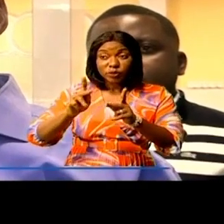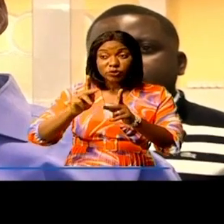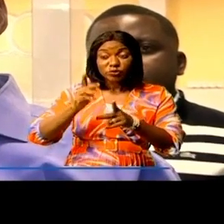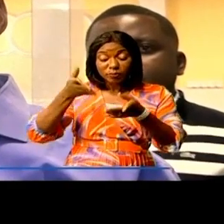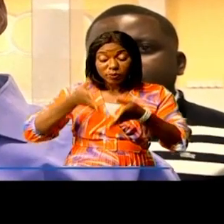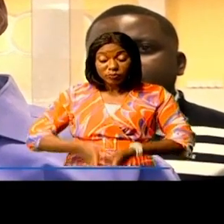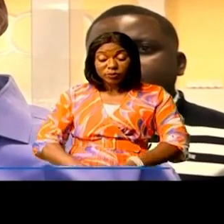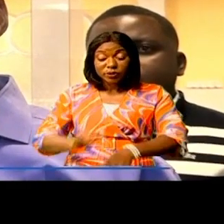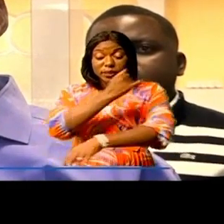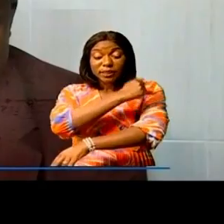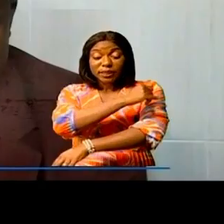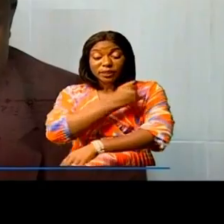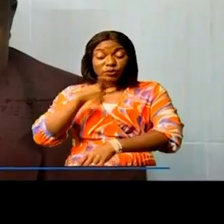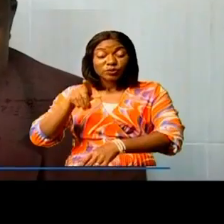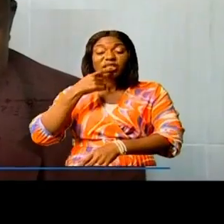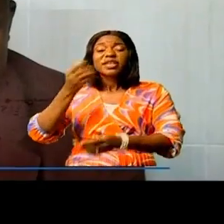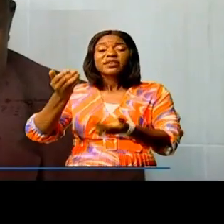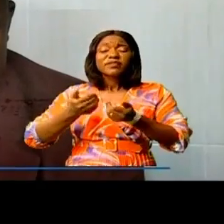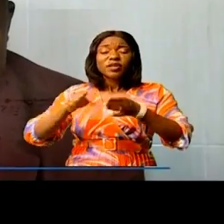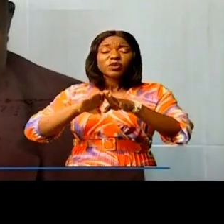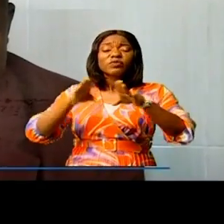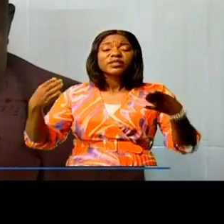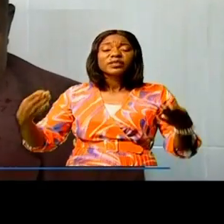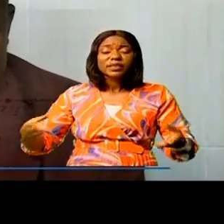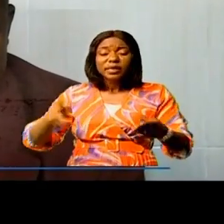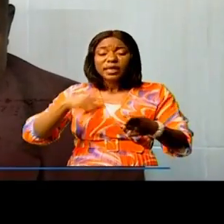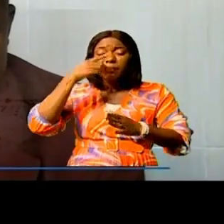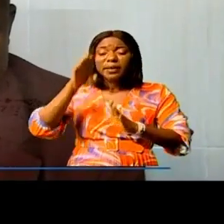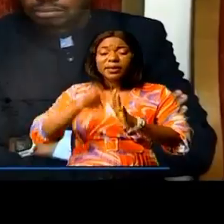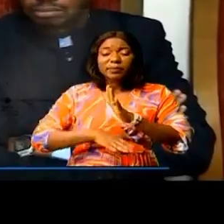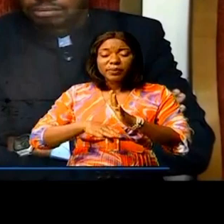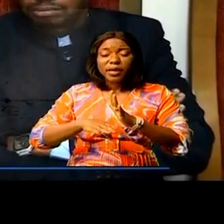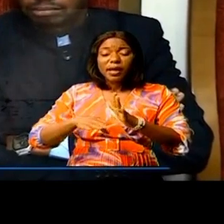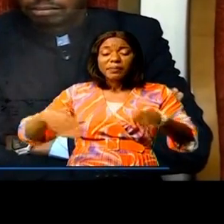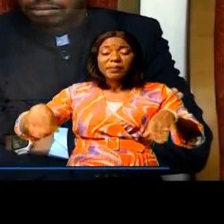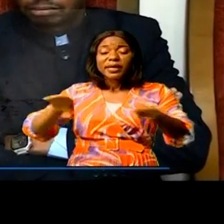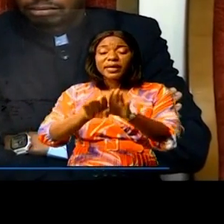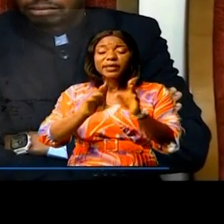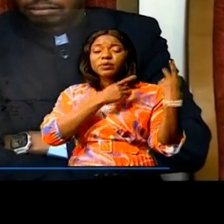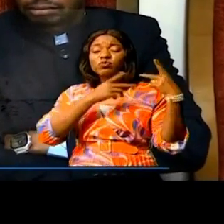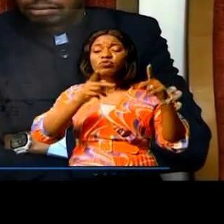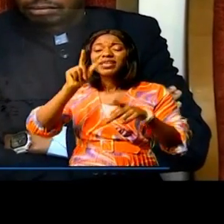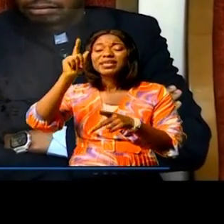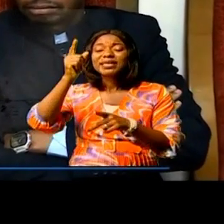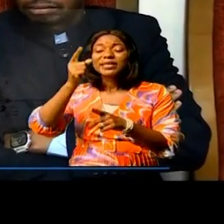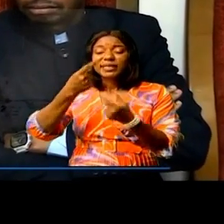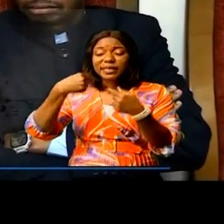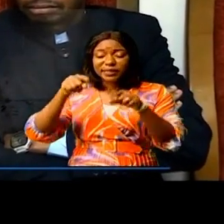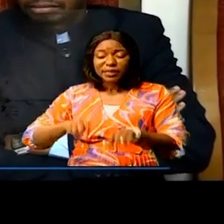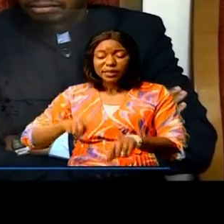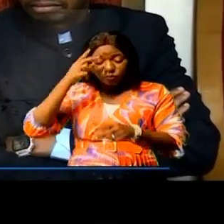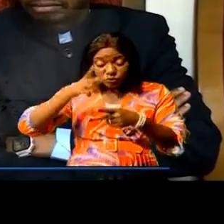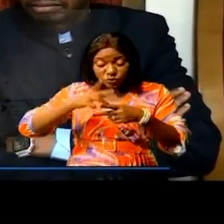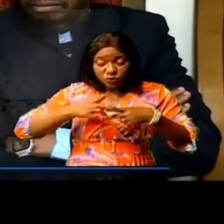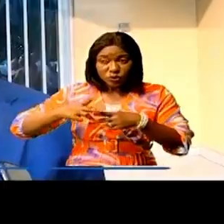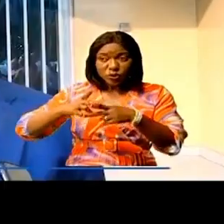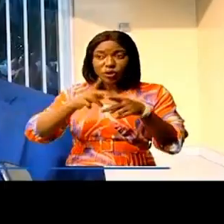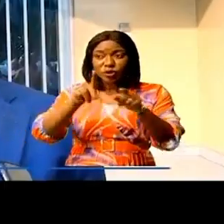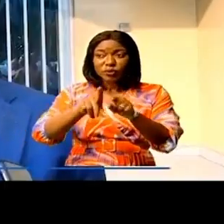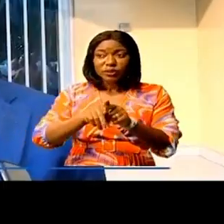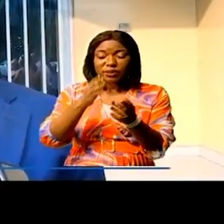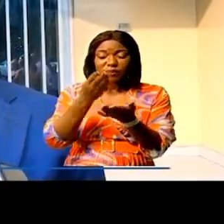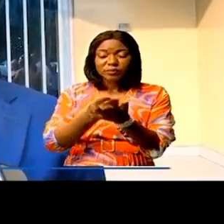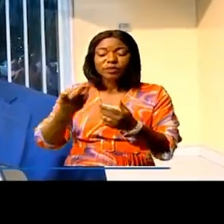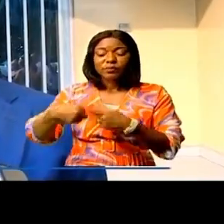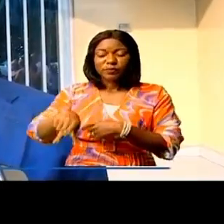la réouverture de l'Assemblée provinciale fermée il y a de cela plus d'une année pour mieux contrôler et voter les budgets provinciaux.